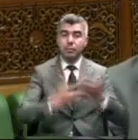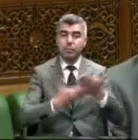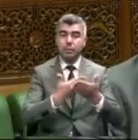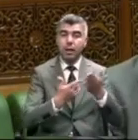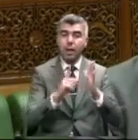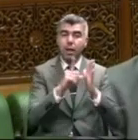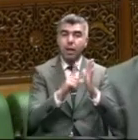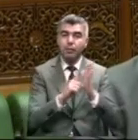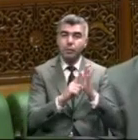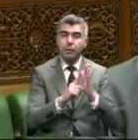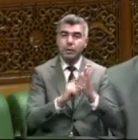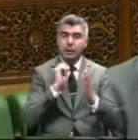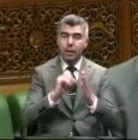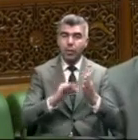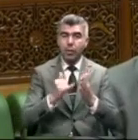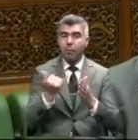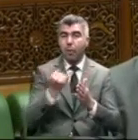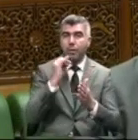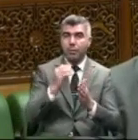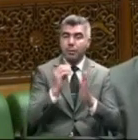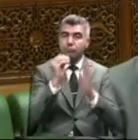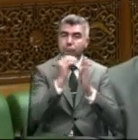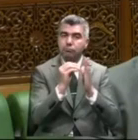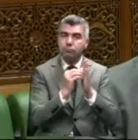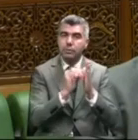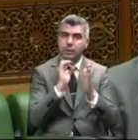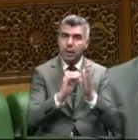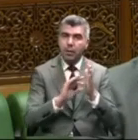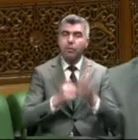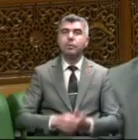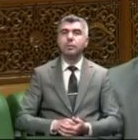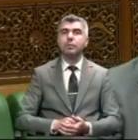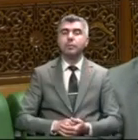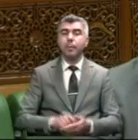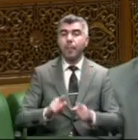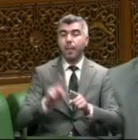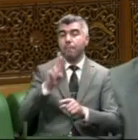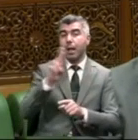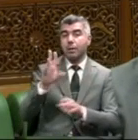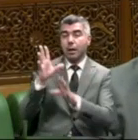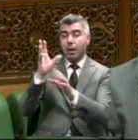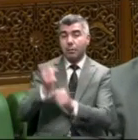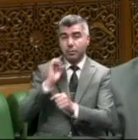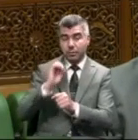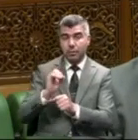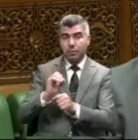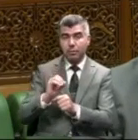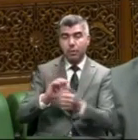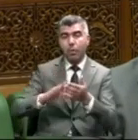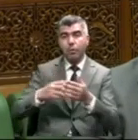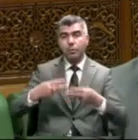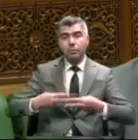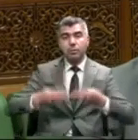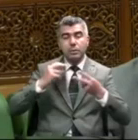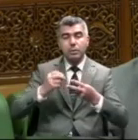اعلنتم على خطه تنزيل بشكل اضافه نوعيه متميزه حيث حرص جلاله الملك حفظه الله على اخراجه